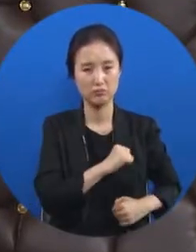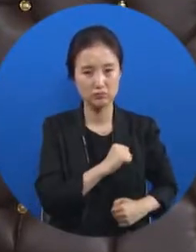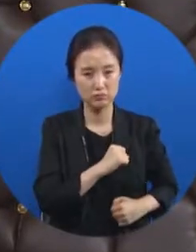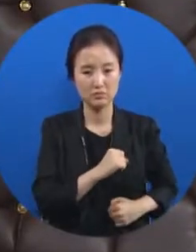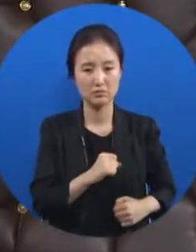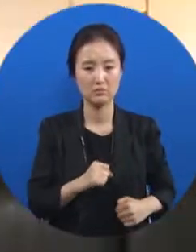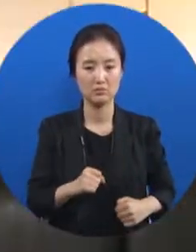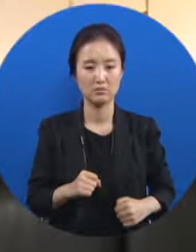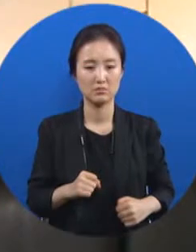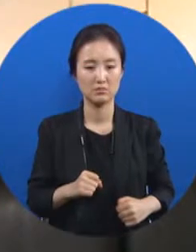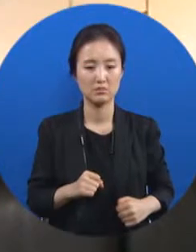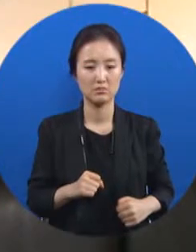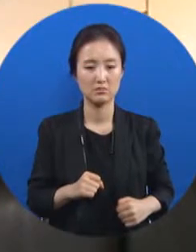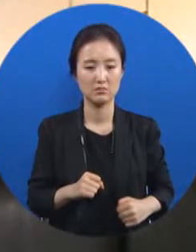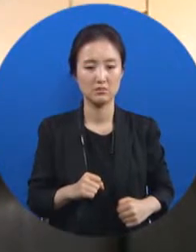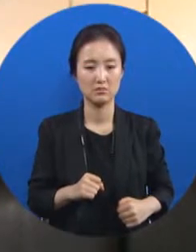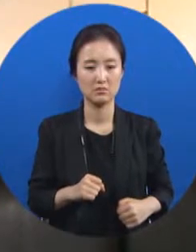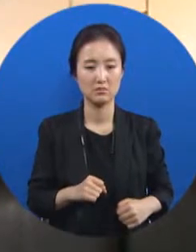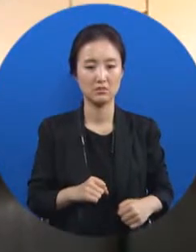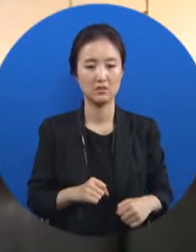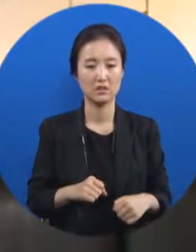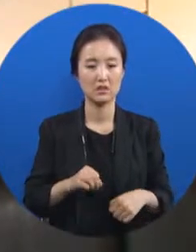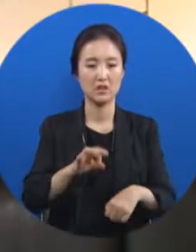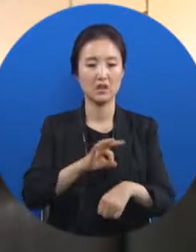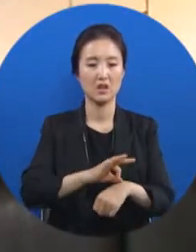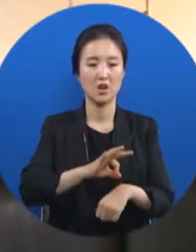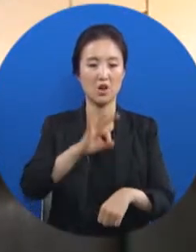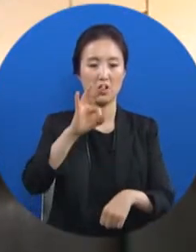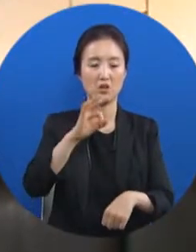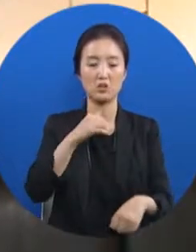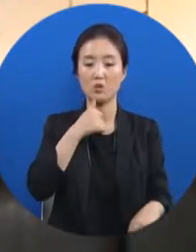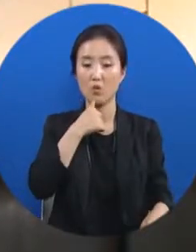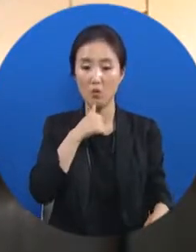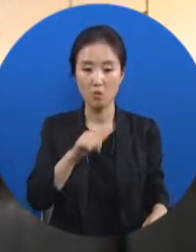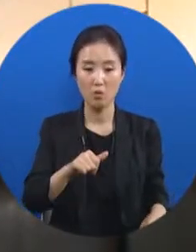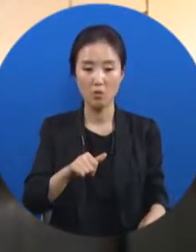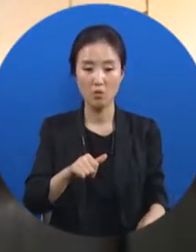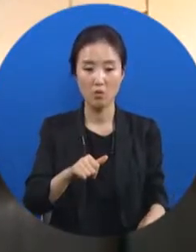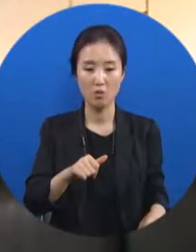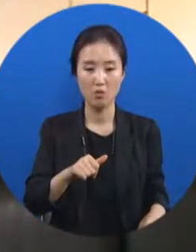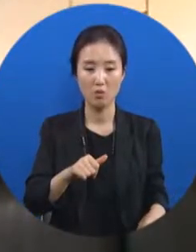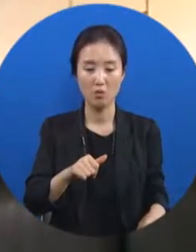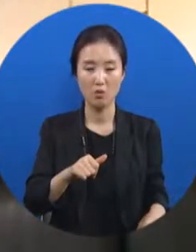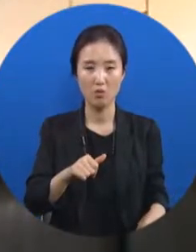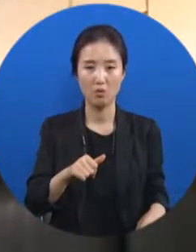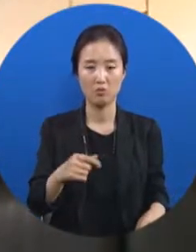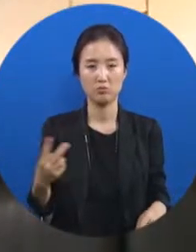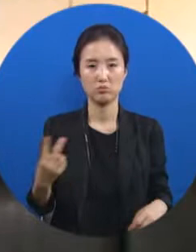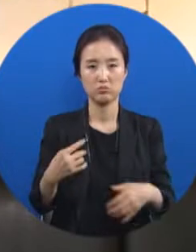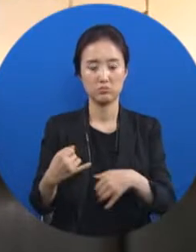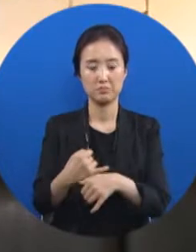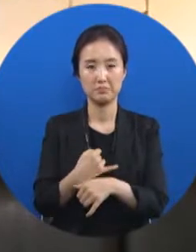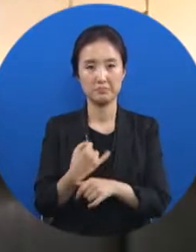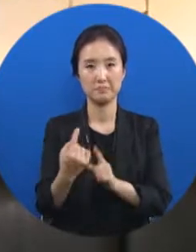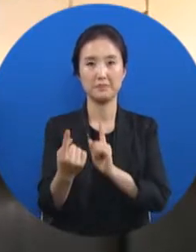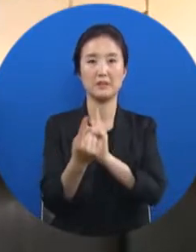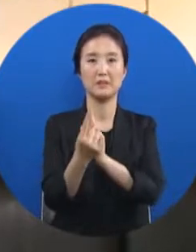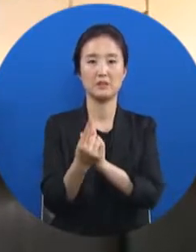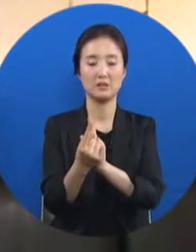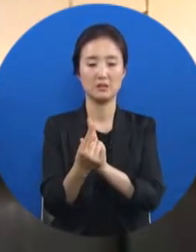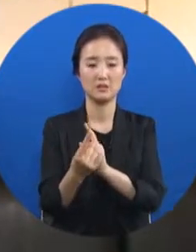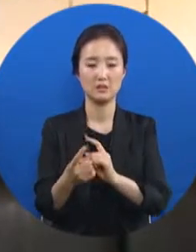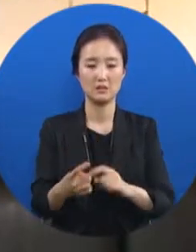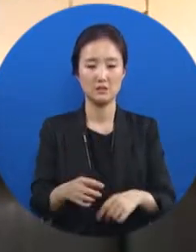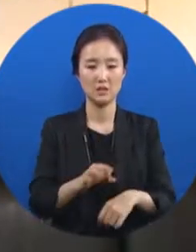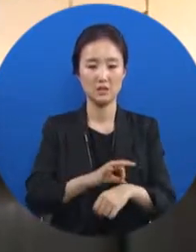나오고. 10시 5분에 걸려 가지고 자기 노릇이 지금 시간이 몇 시인가? 10시 5분입니다.